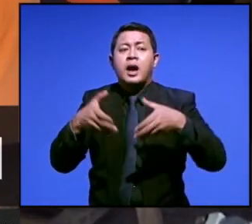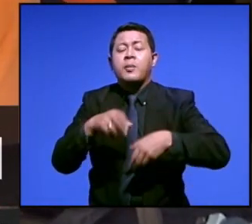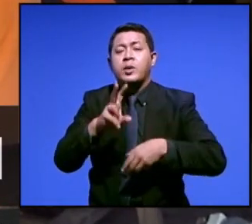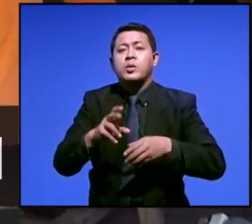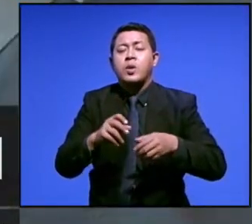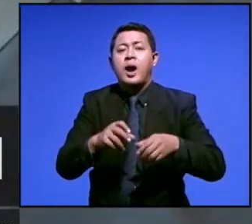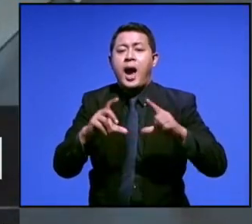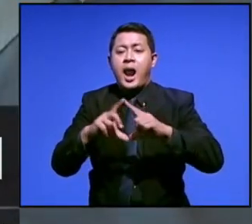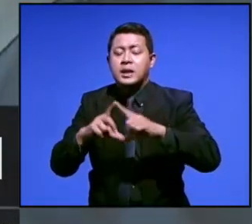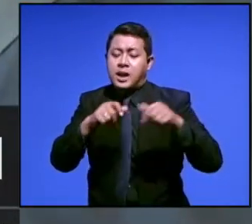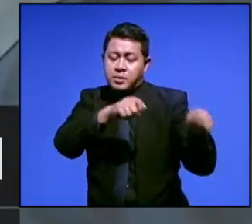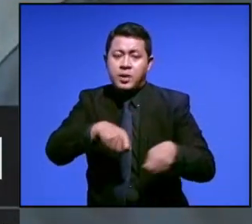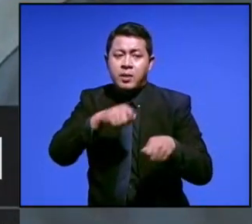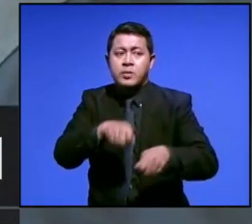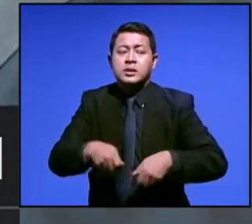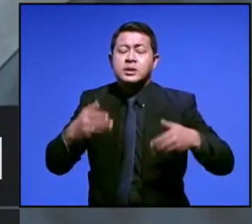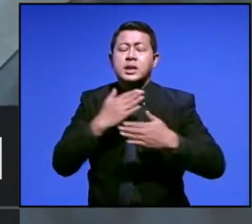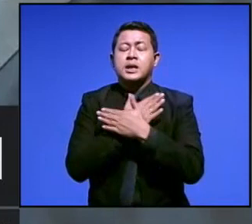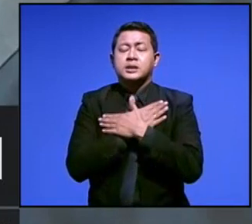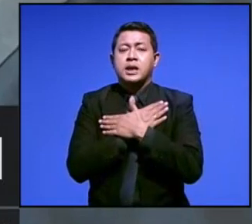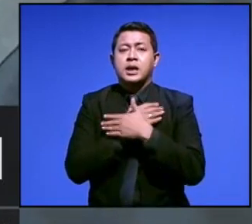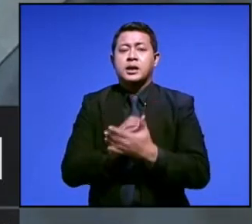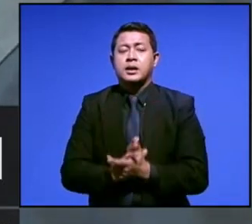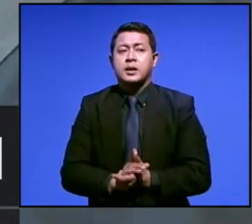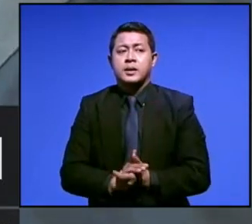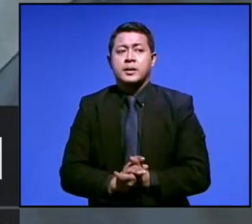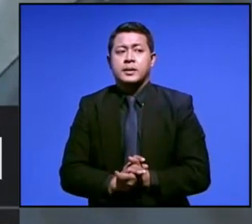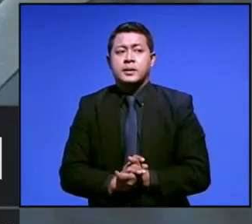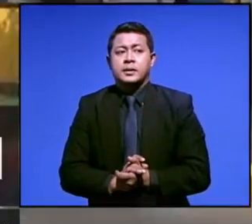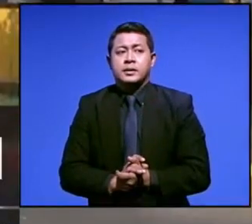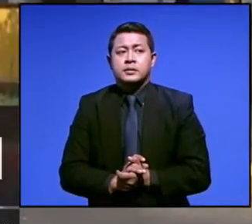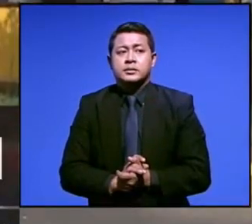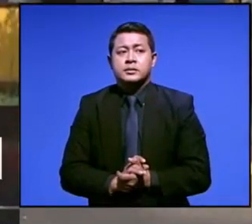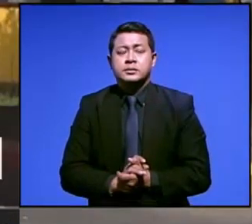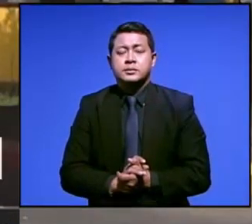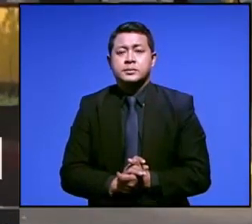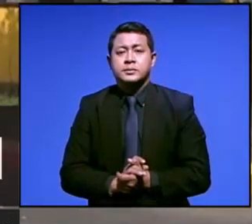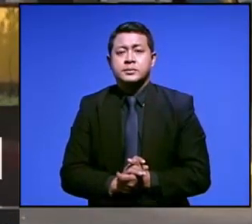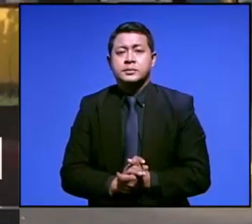pemakaman dengan peralatan pemakaman jenazah. Saiful Kusmandani, Jember, Jawa Timur.